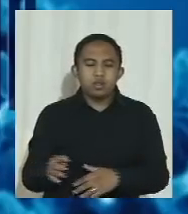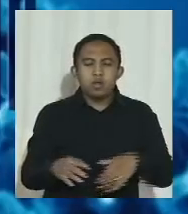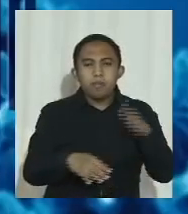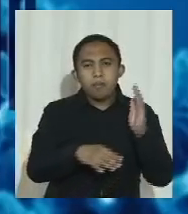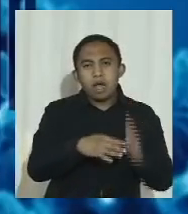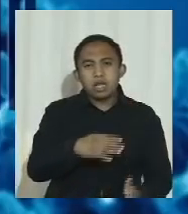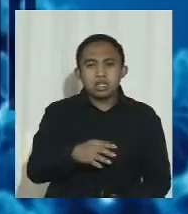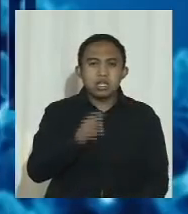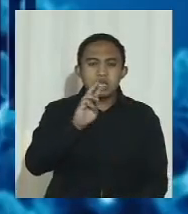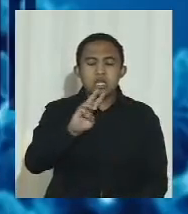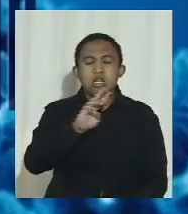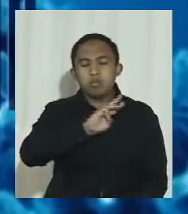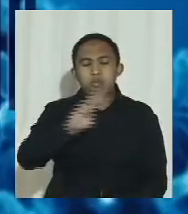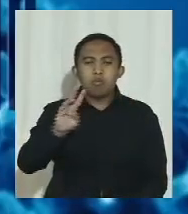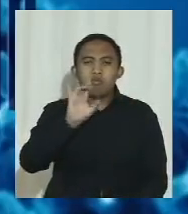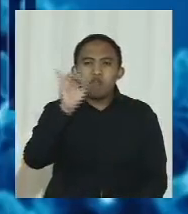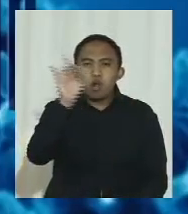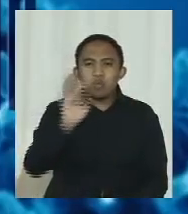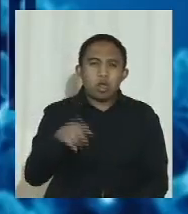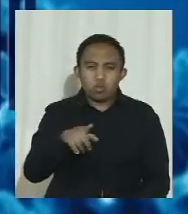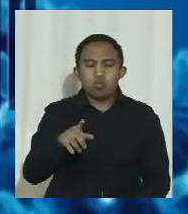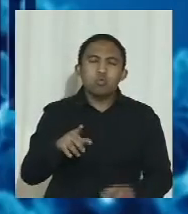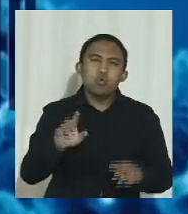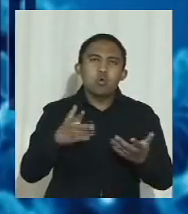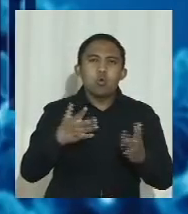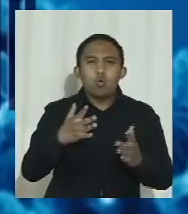6,000+ no namony ainy izay manome ny ta